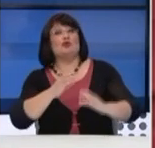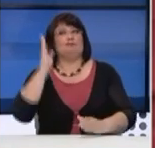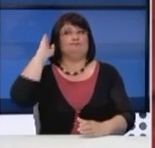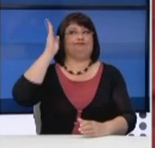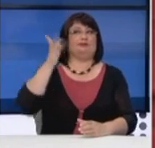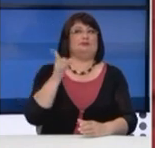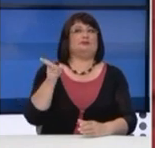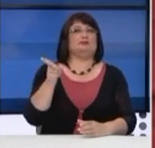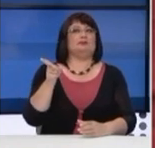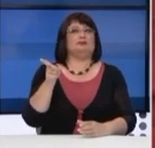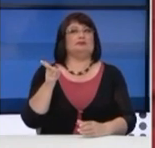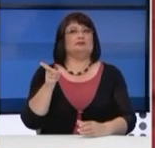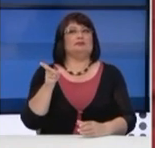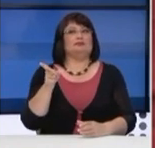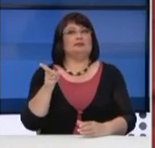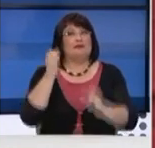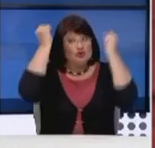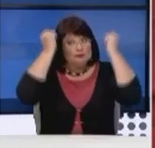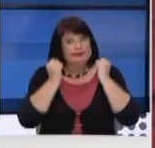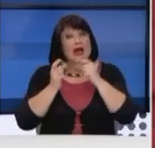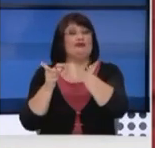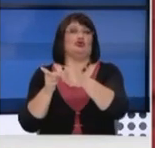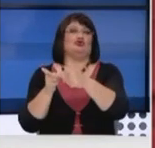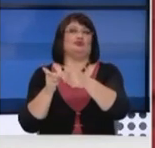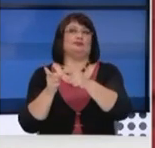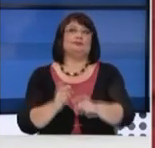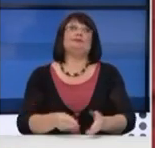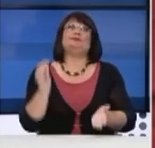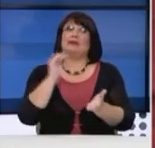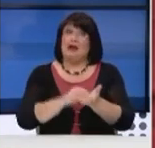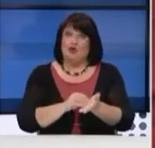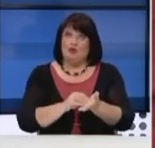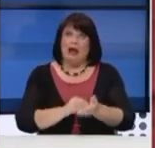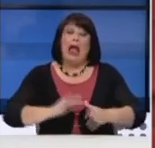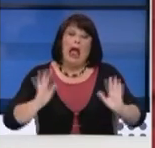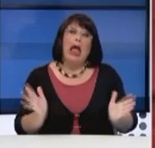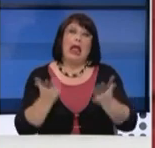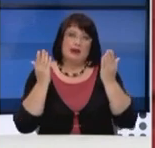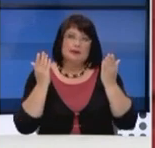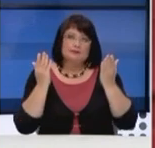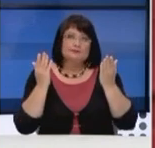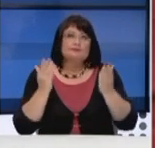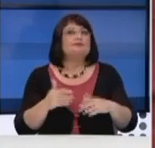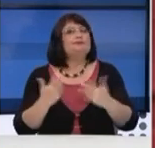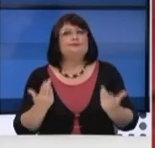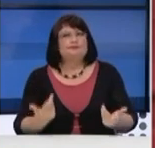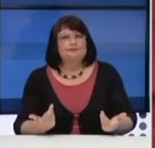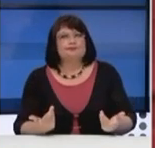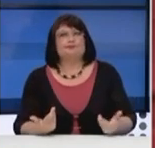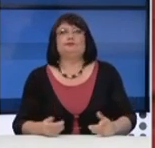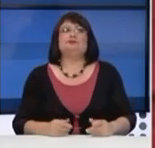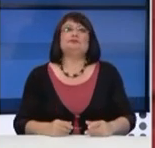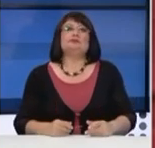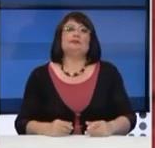κόστος μιας τέτοιας άρνησης εκ μέρους του κ. Ερντογάν. Επιπλέον, ακόμα και να γίνει αυτό, θα μειωθούν σε